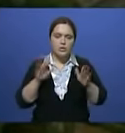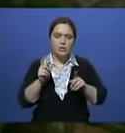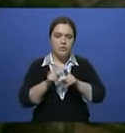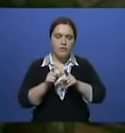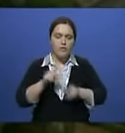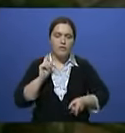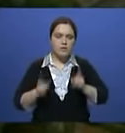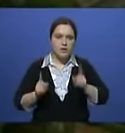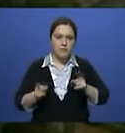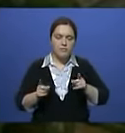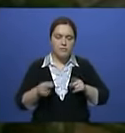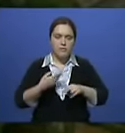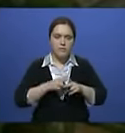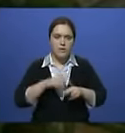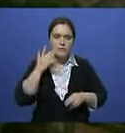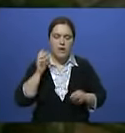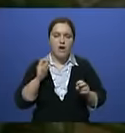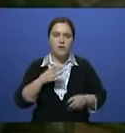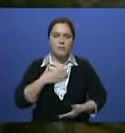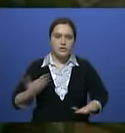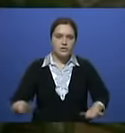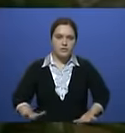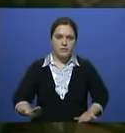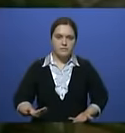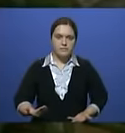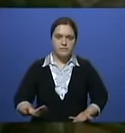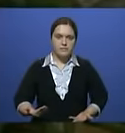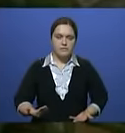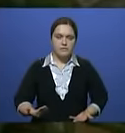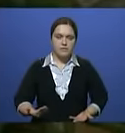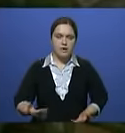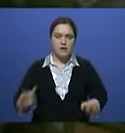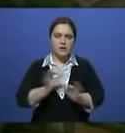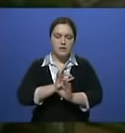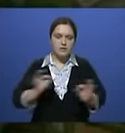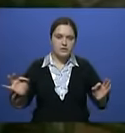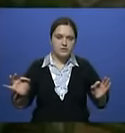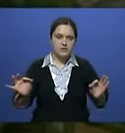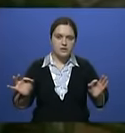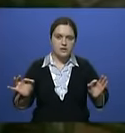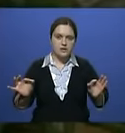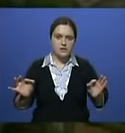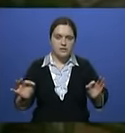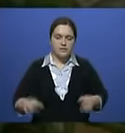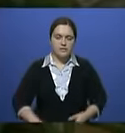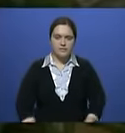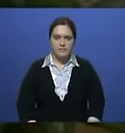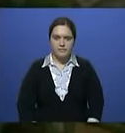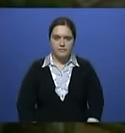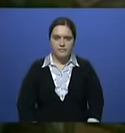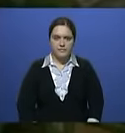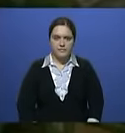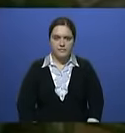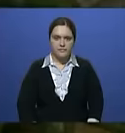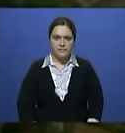деле ведь сегодня как мы жим жим мыст Хорошо если сравнить с